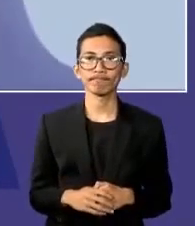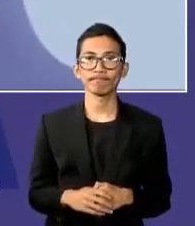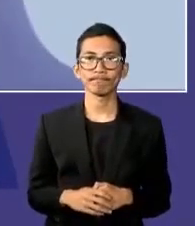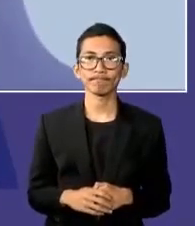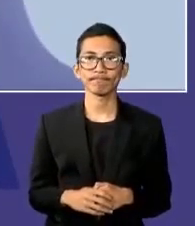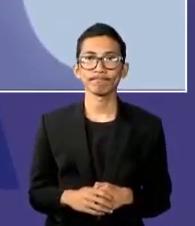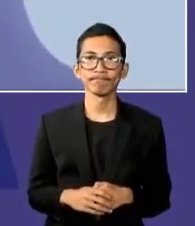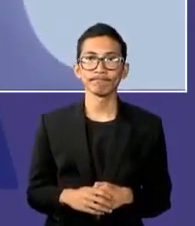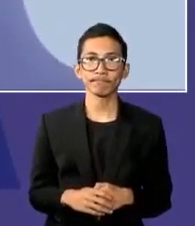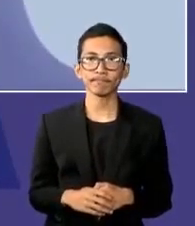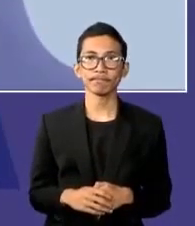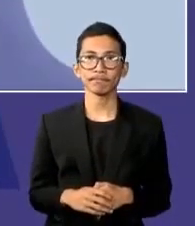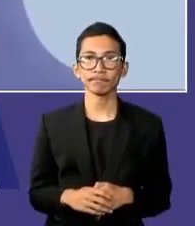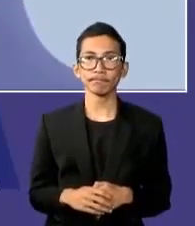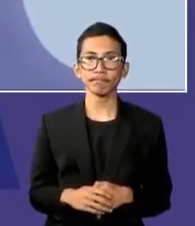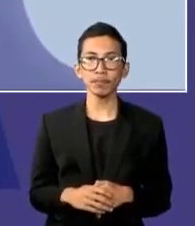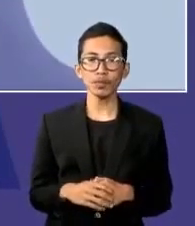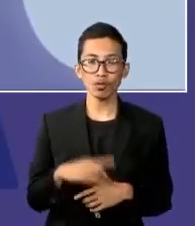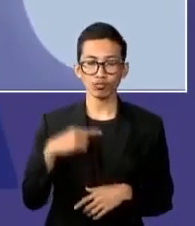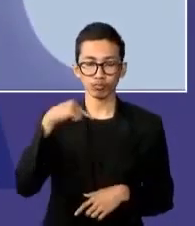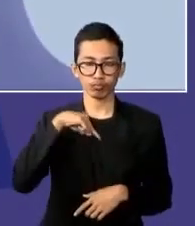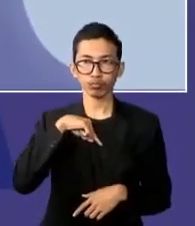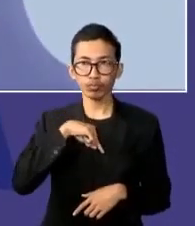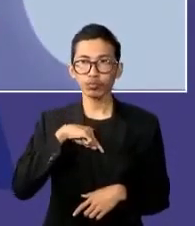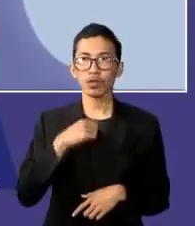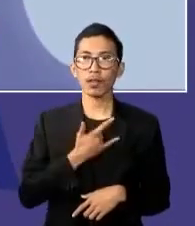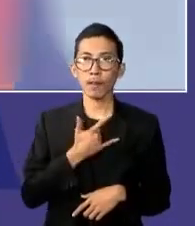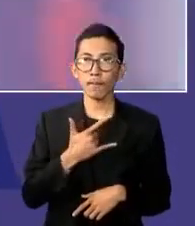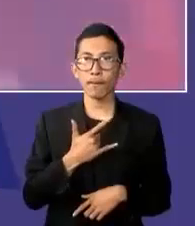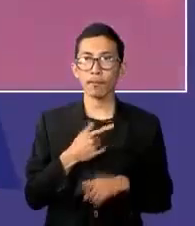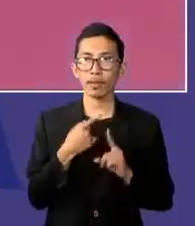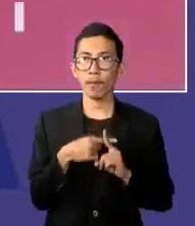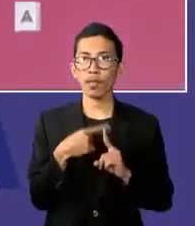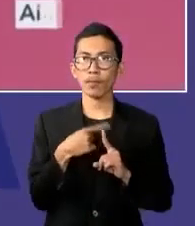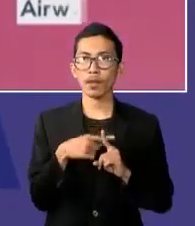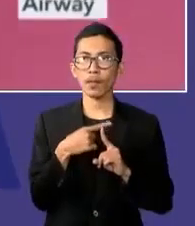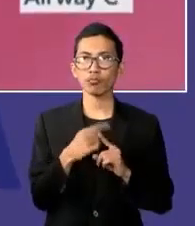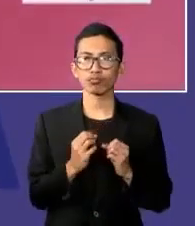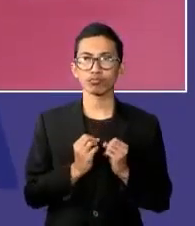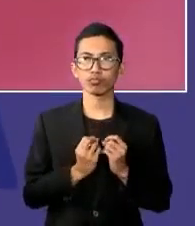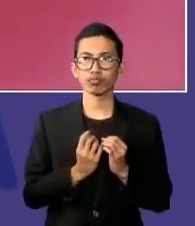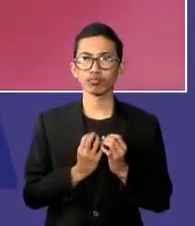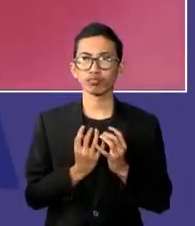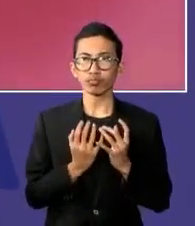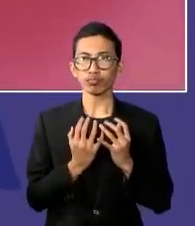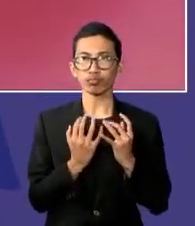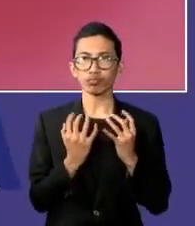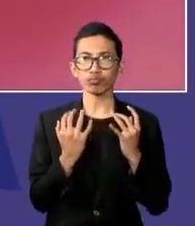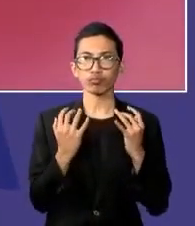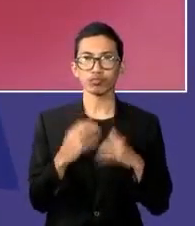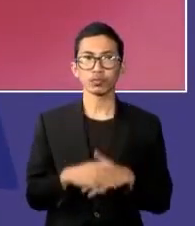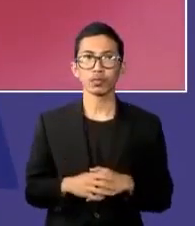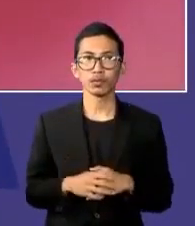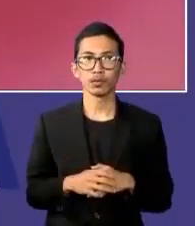ee bertambah banyak jumlah virusnya di dalam ee tempat tersebut nah di situ juga virus akan menyebabkan